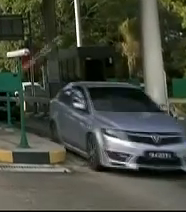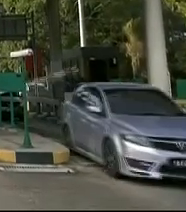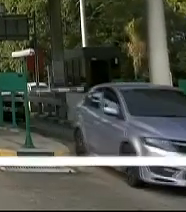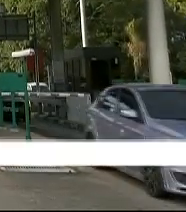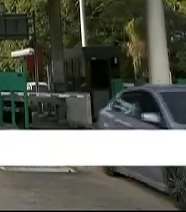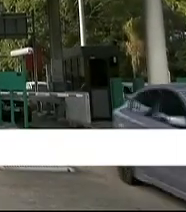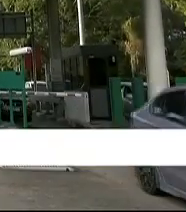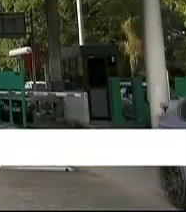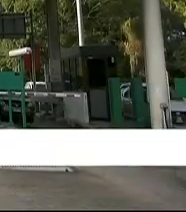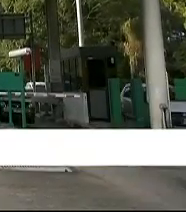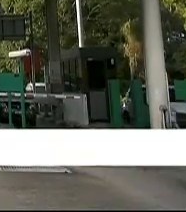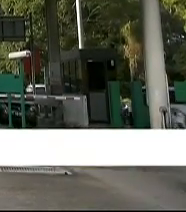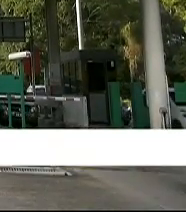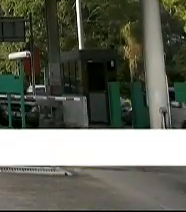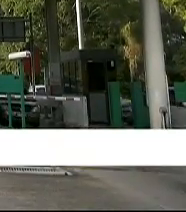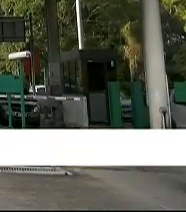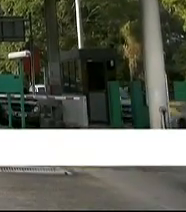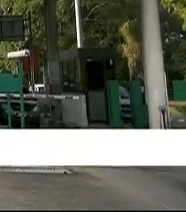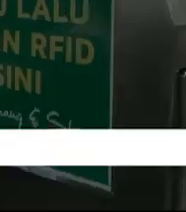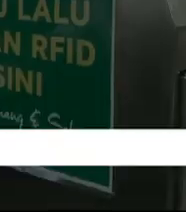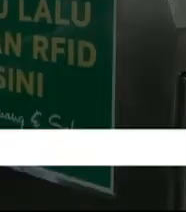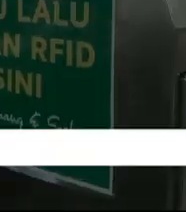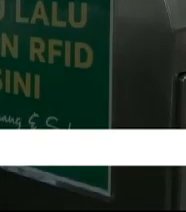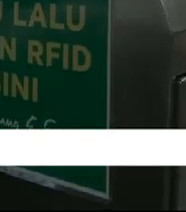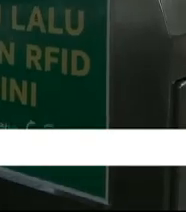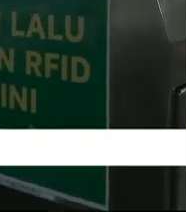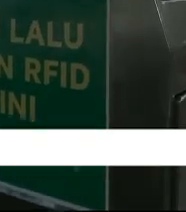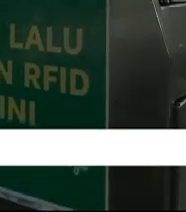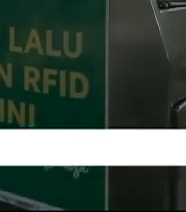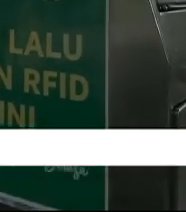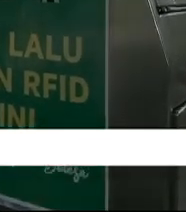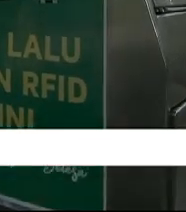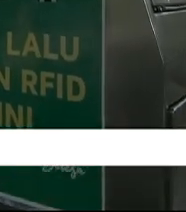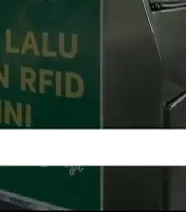RFID D Plus laluan Juru Skudai bermula 10 malam ini.